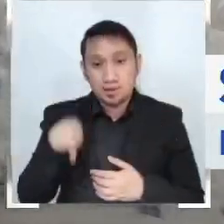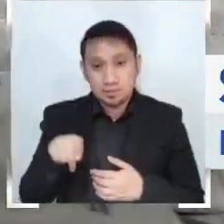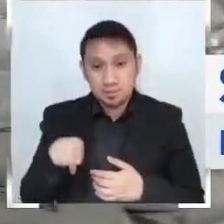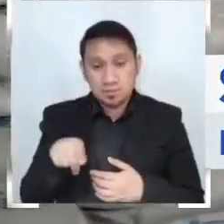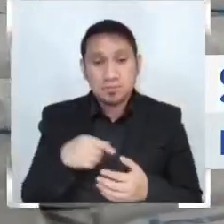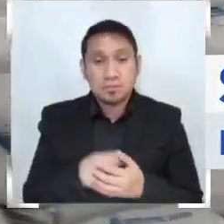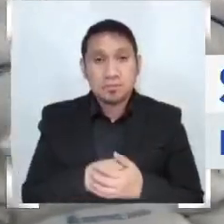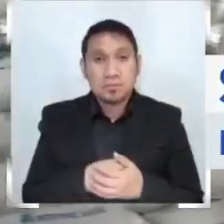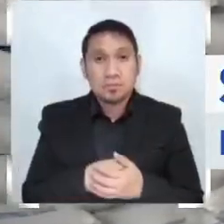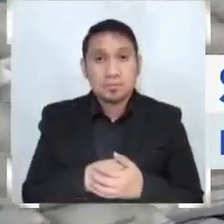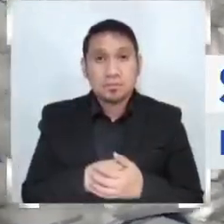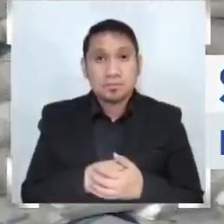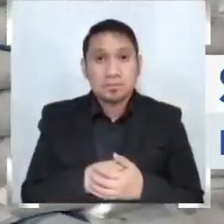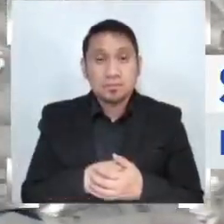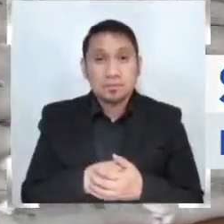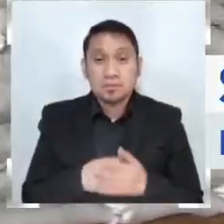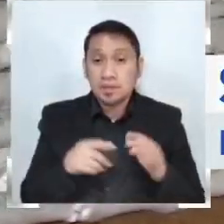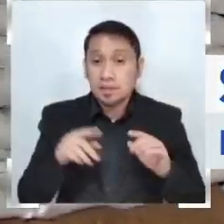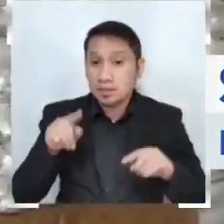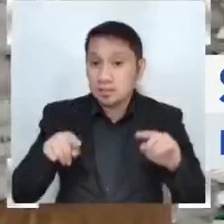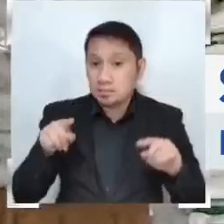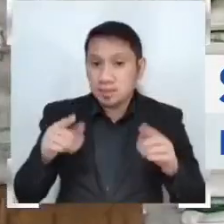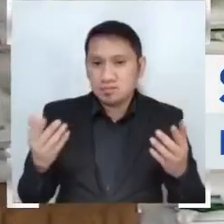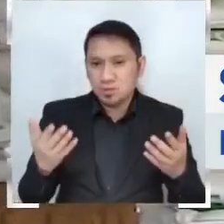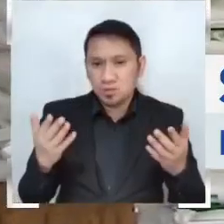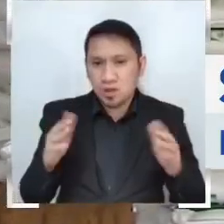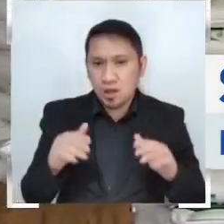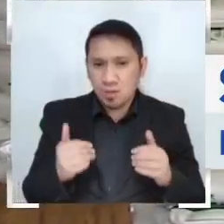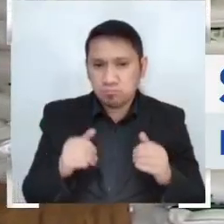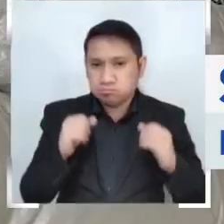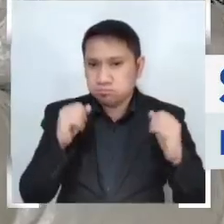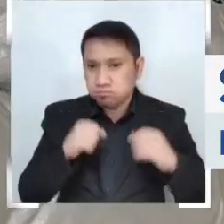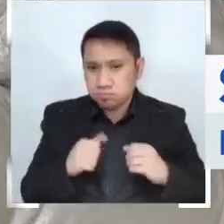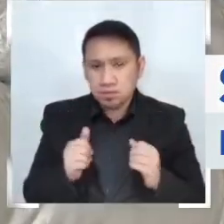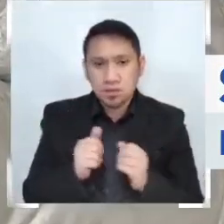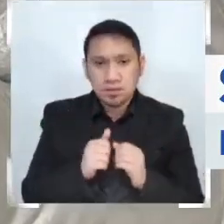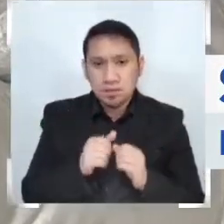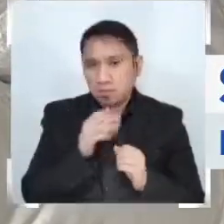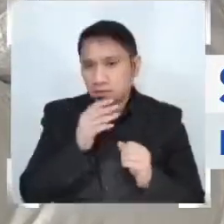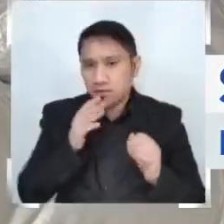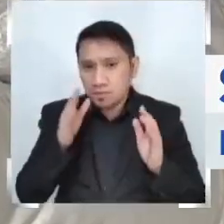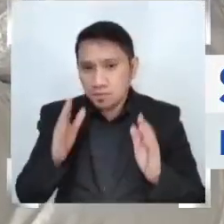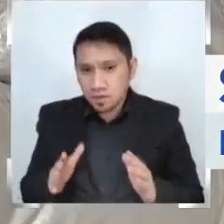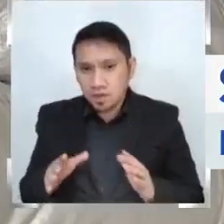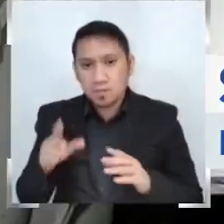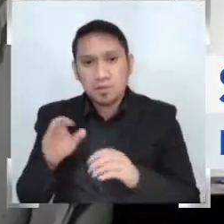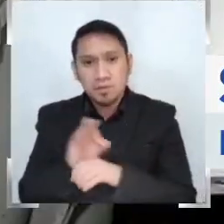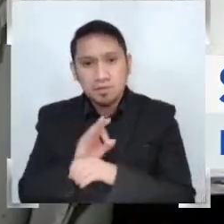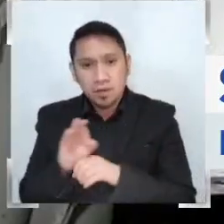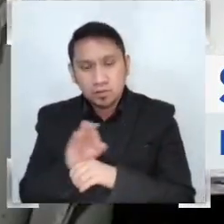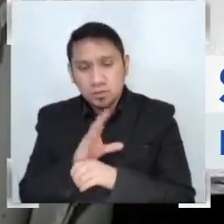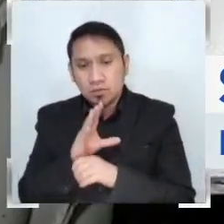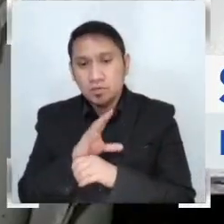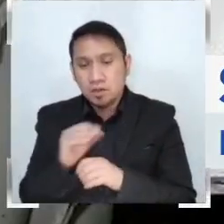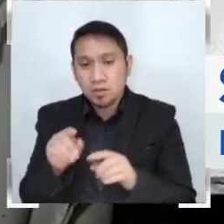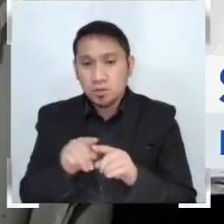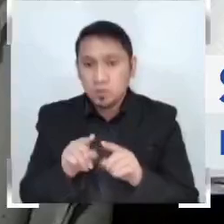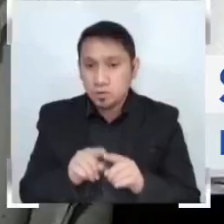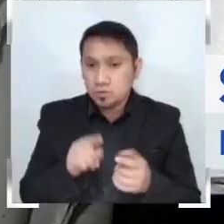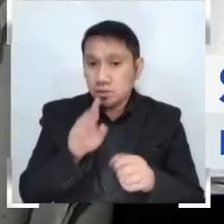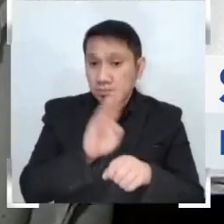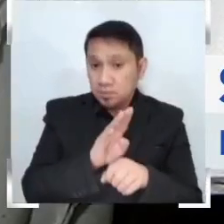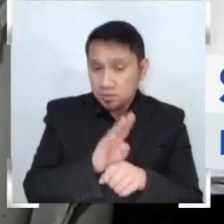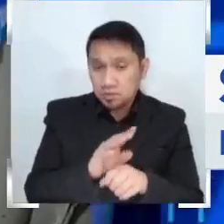at DA. Depende sa magiging usapan kasama ang mga magsasaka, millers, traders at retailers, maaaring ipako